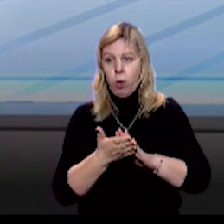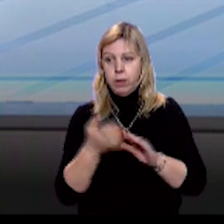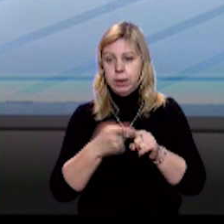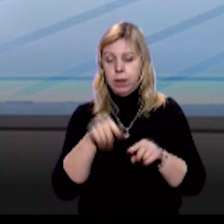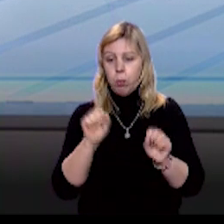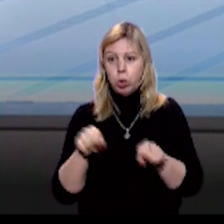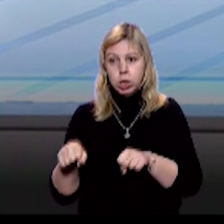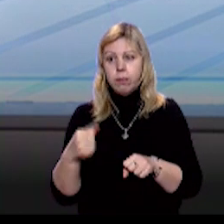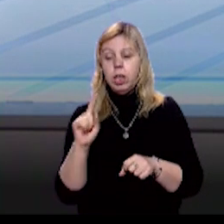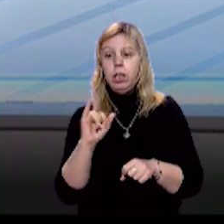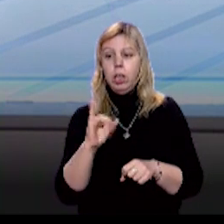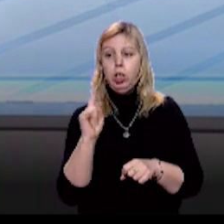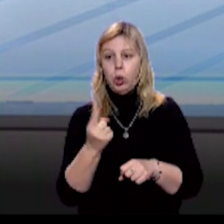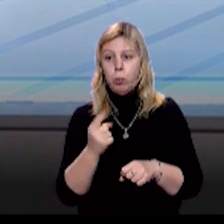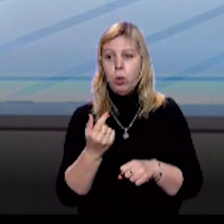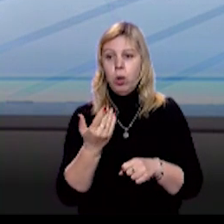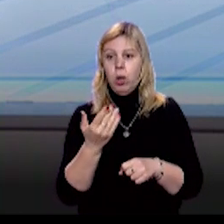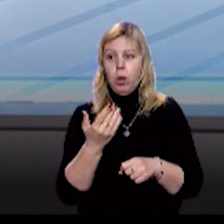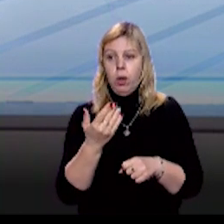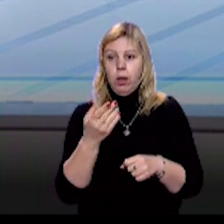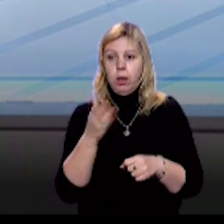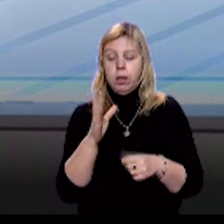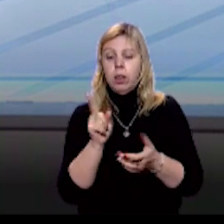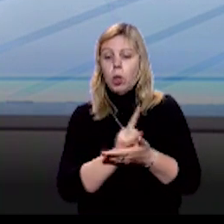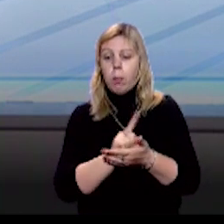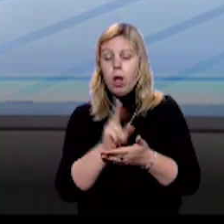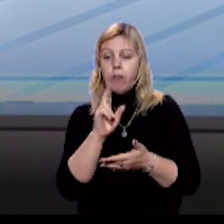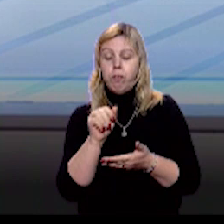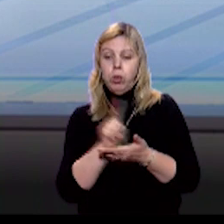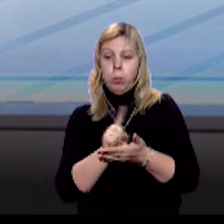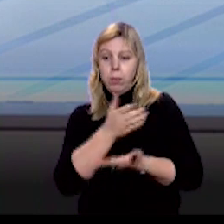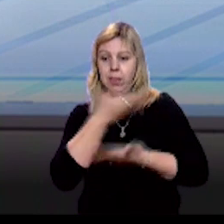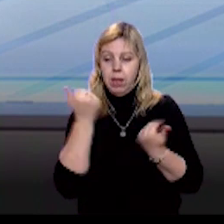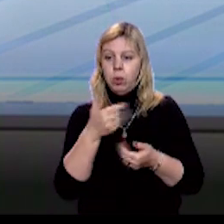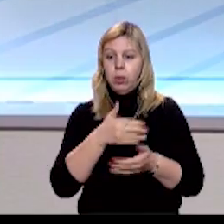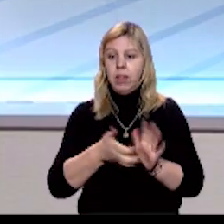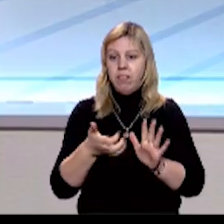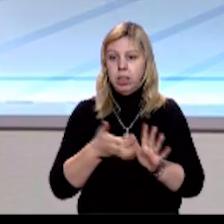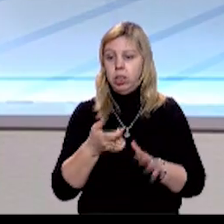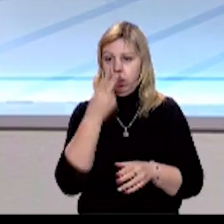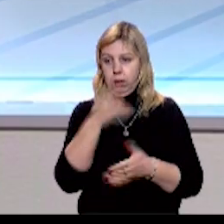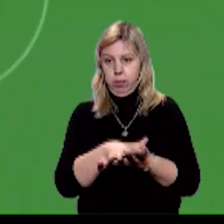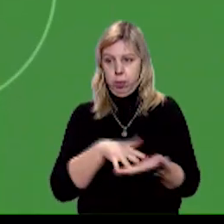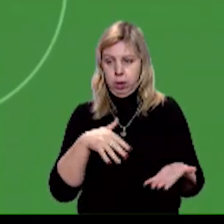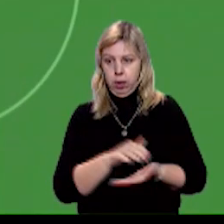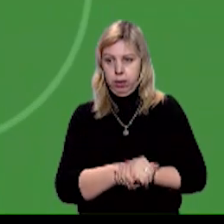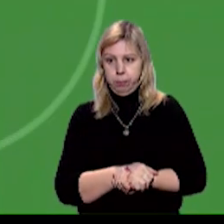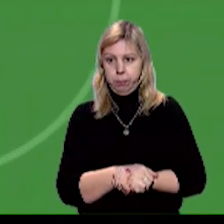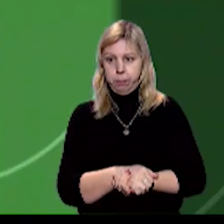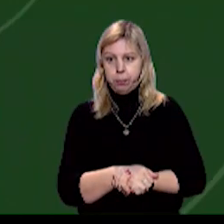це можливо і чому виділеної квоти не вистачає, дивимося далі.